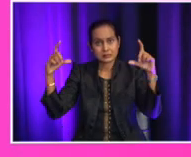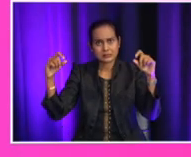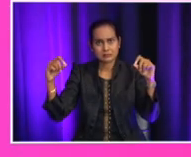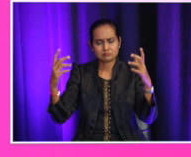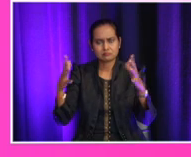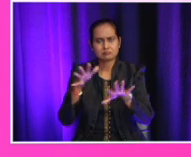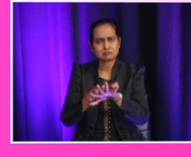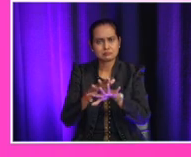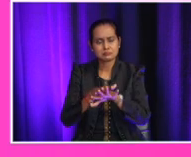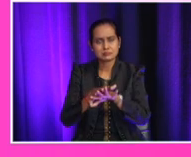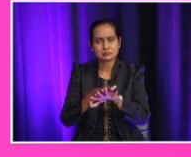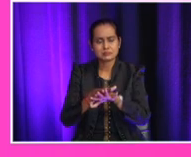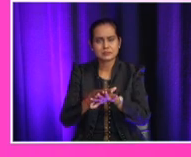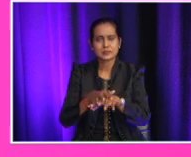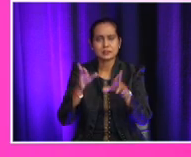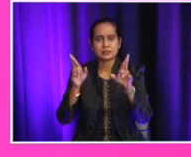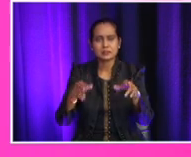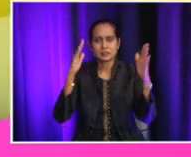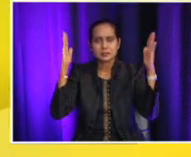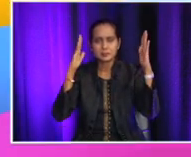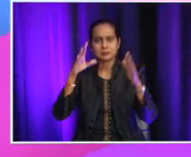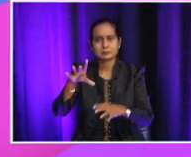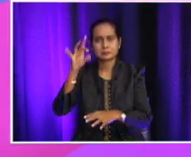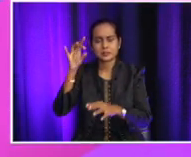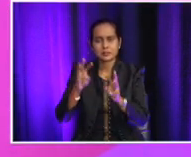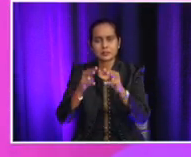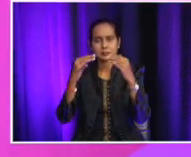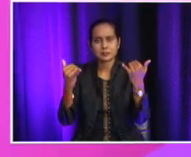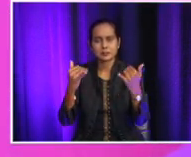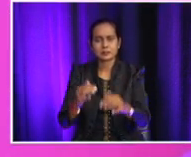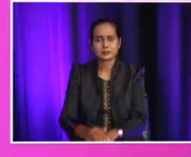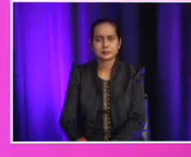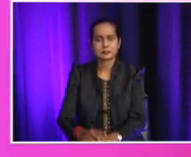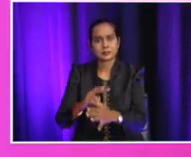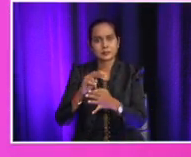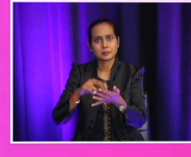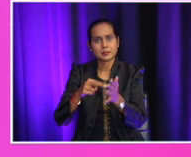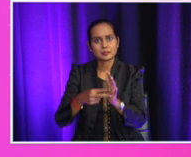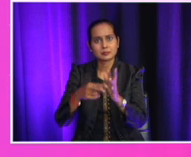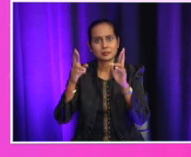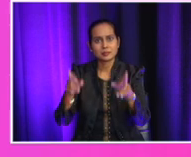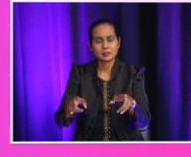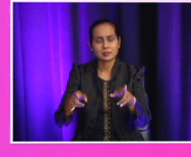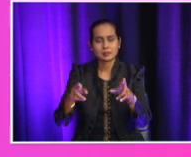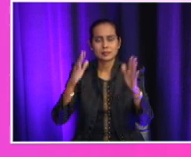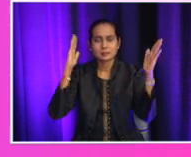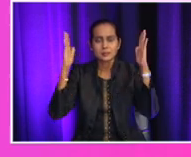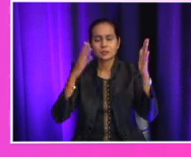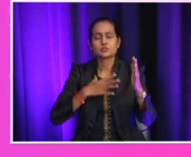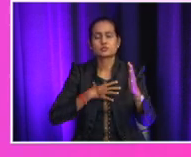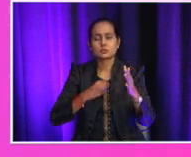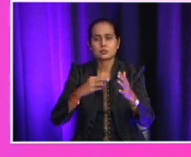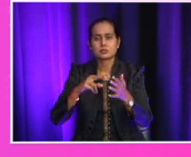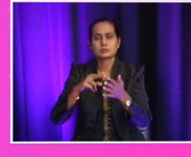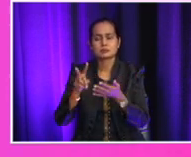memilih membaca masalah jadi saya menjustifikasikan bahwa rakyat Indonesia suka membaca bahan ilmiah karena kandungan majalah